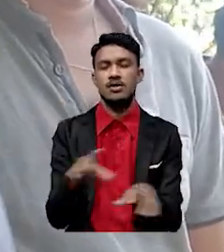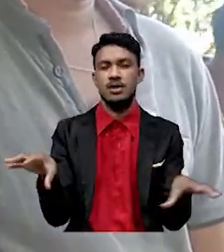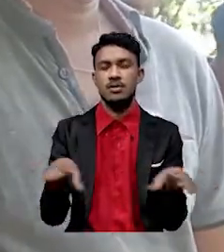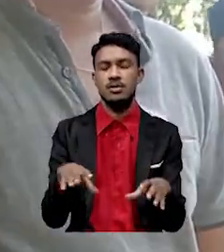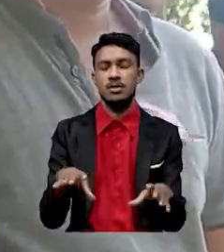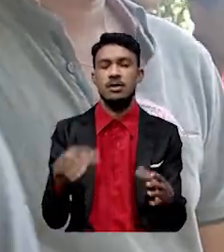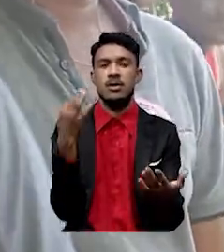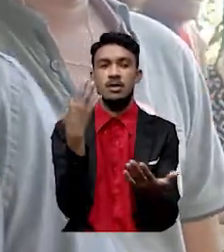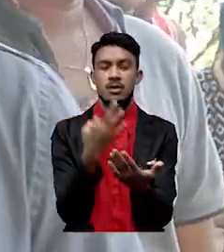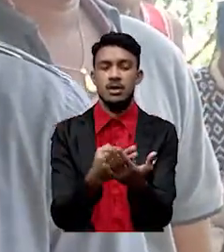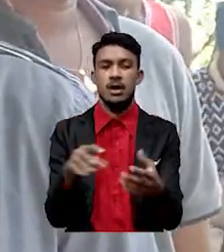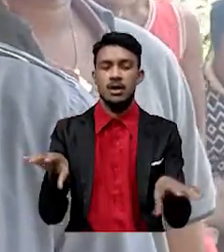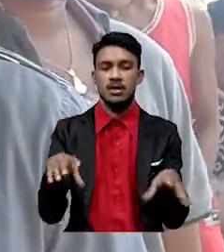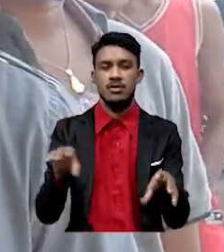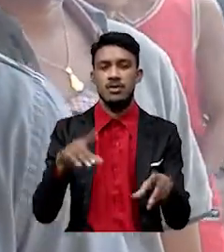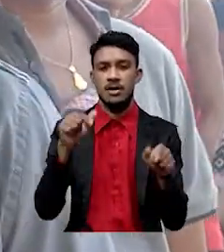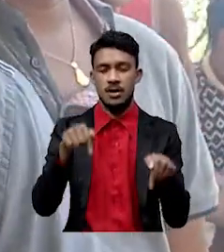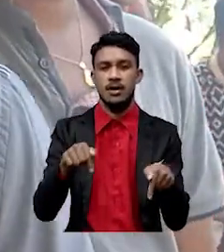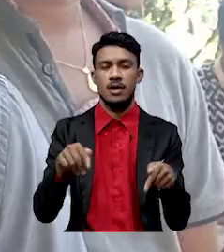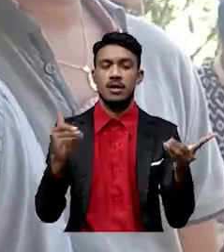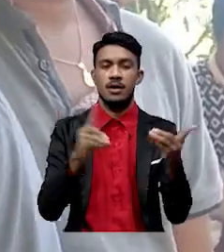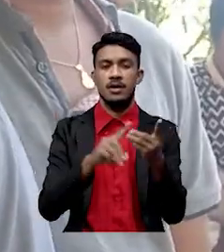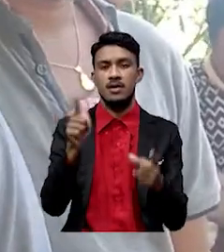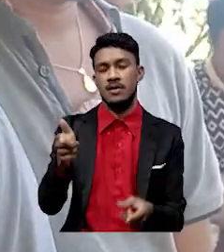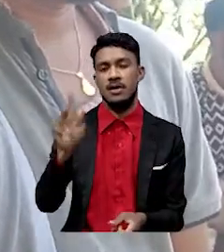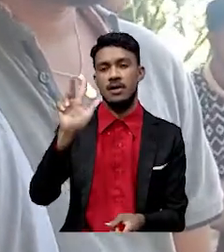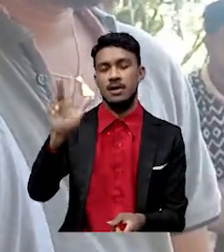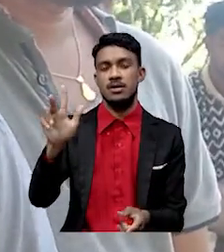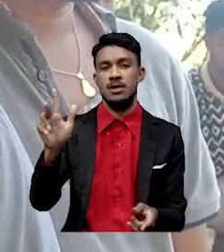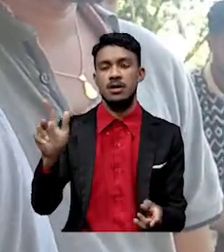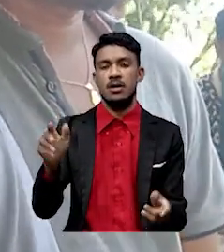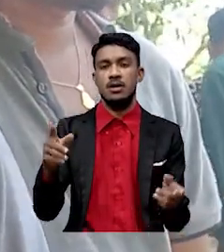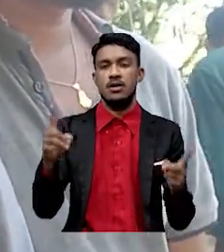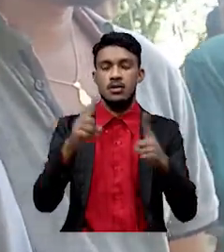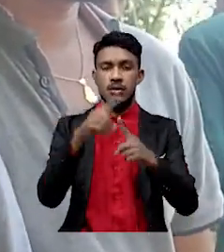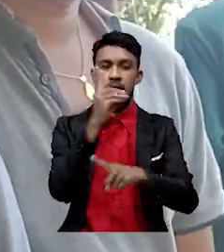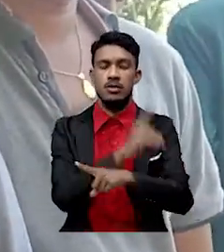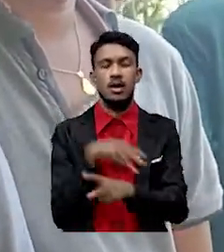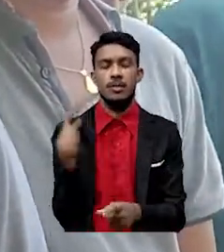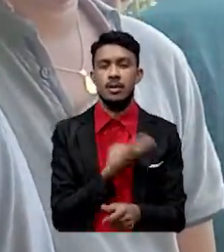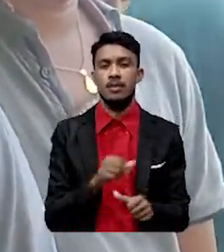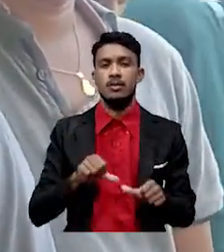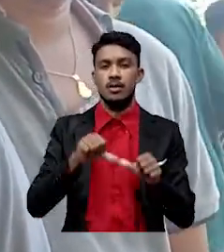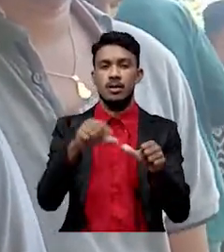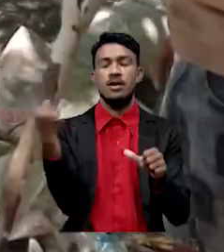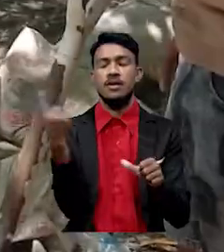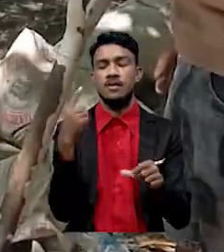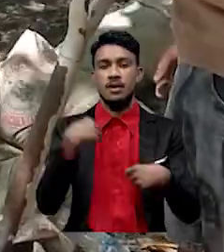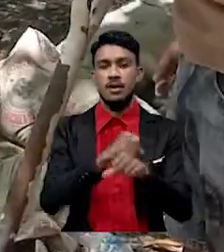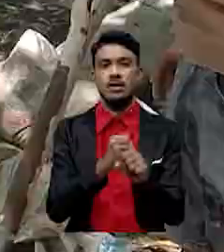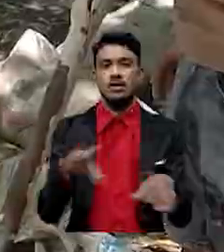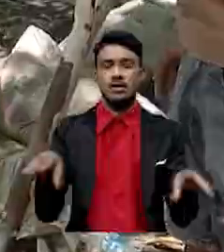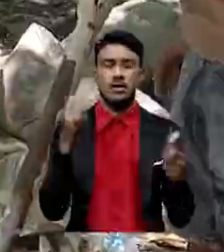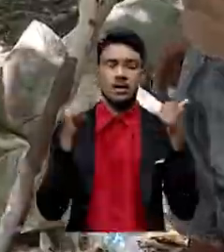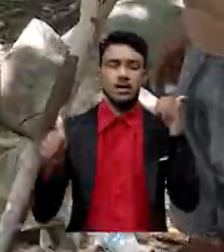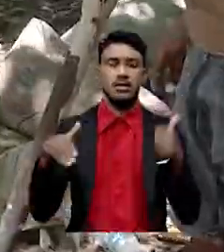servisu dene kumisa data dia de vintres ate agora até agora a missi halal é serviço to hin loro